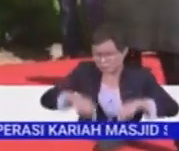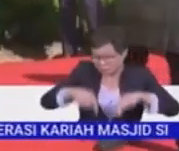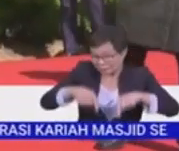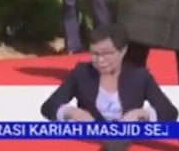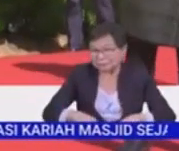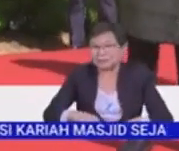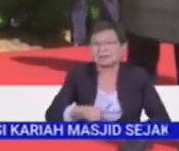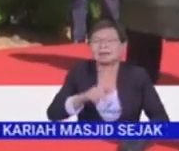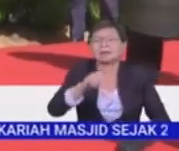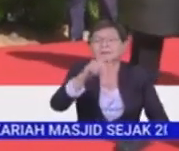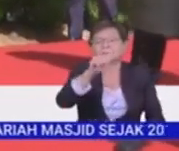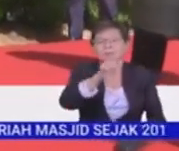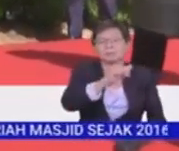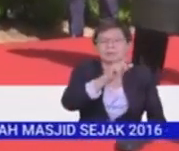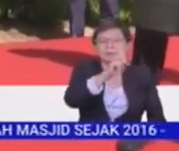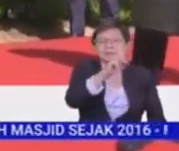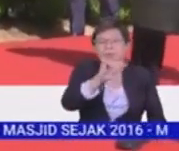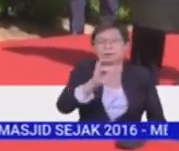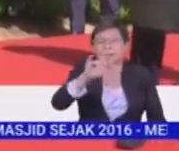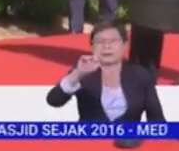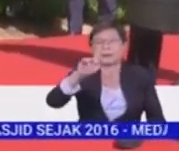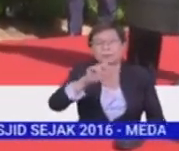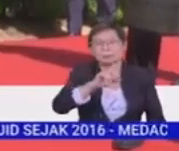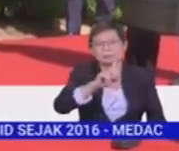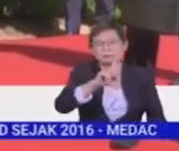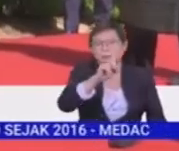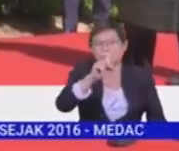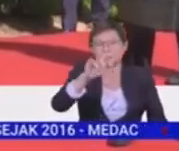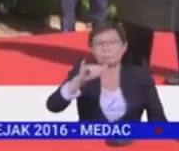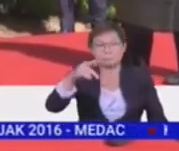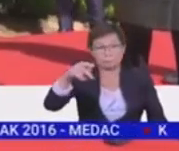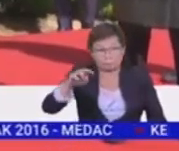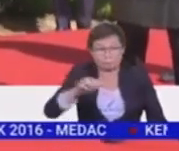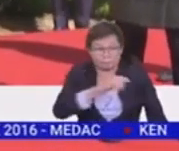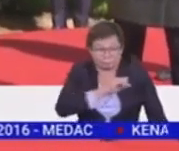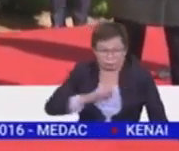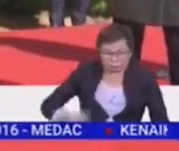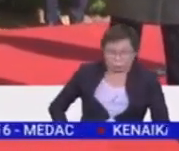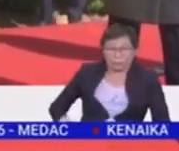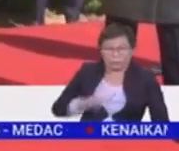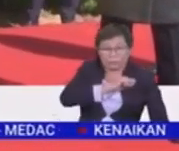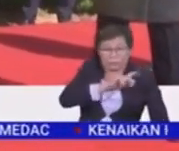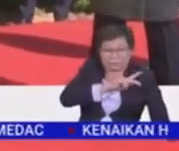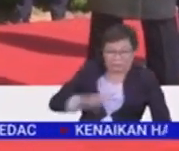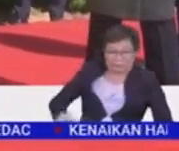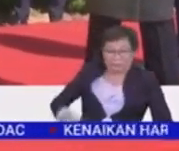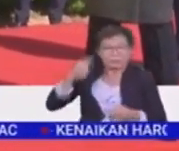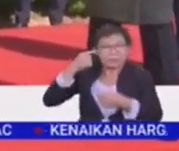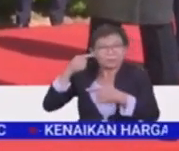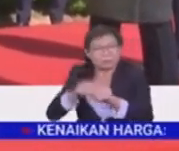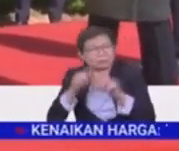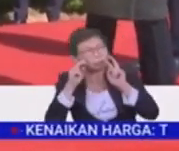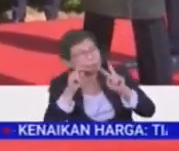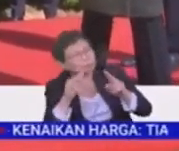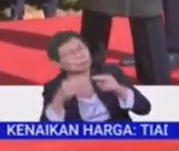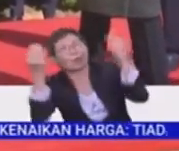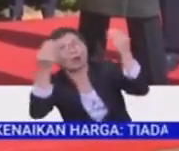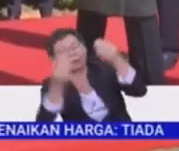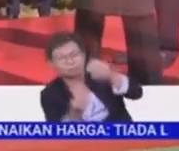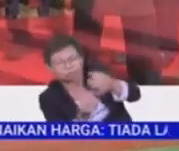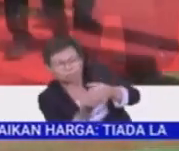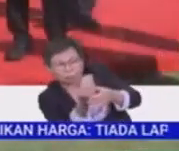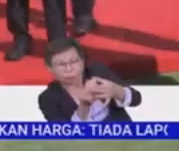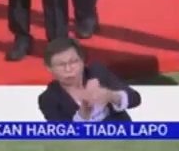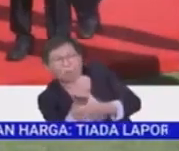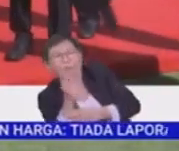yang dipertuan Agung Al Sultan Abdullah khayat Udin al-musthafa bila Syahrul berkenaan menyaksikan majelis penanaman pokok